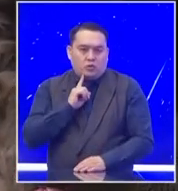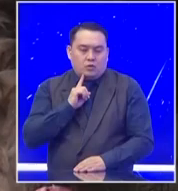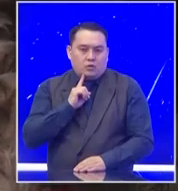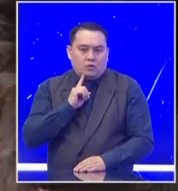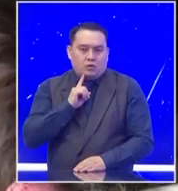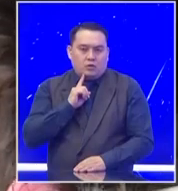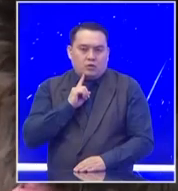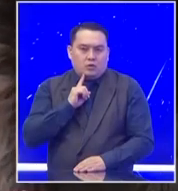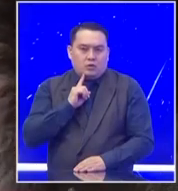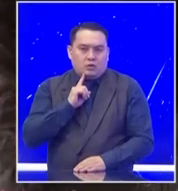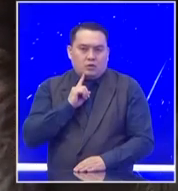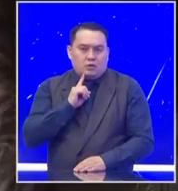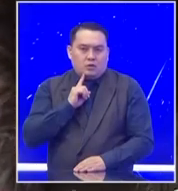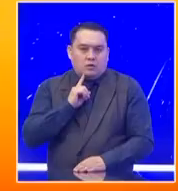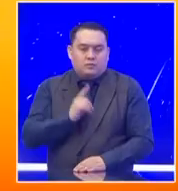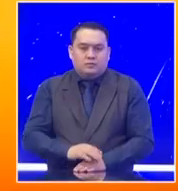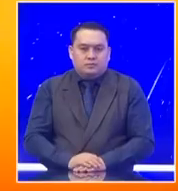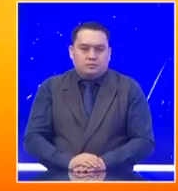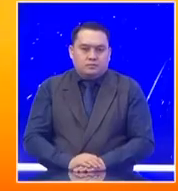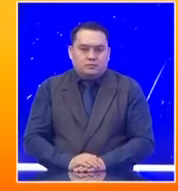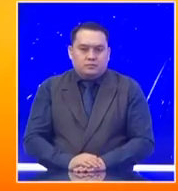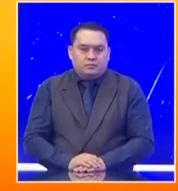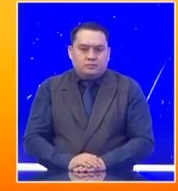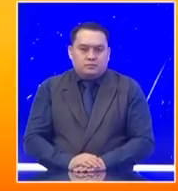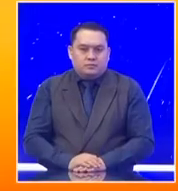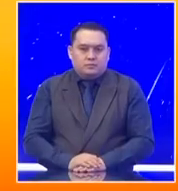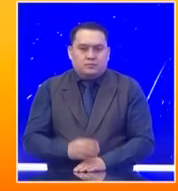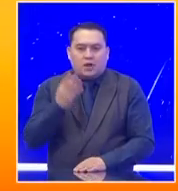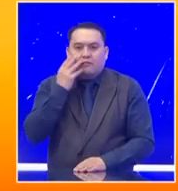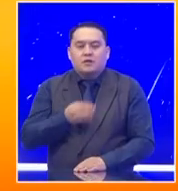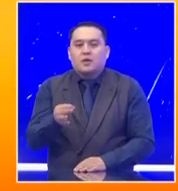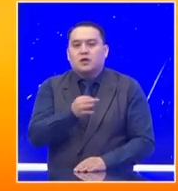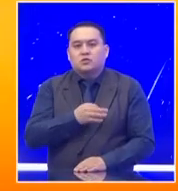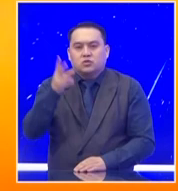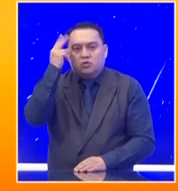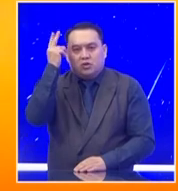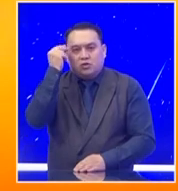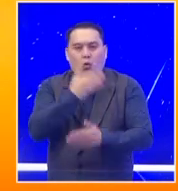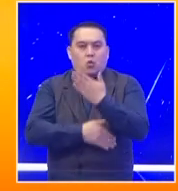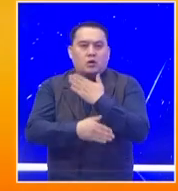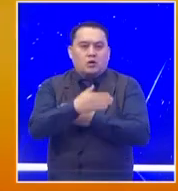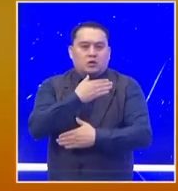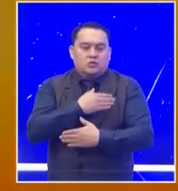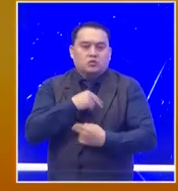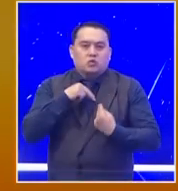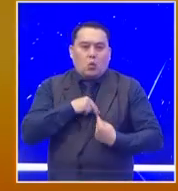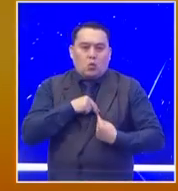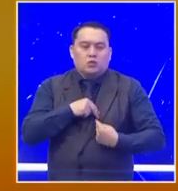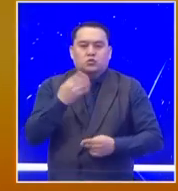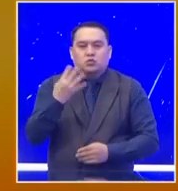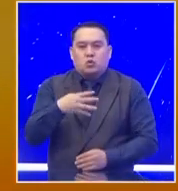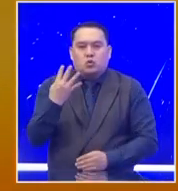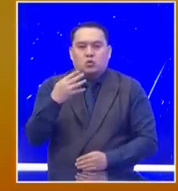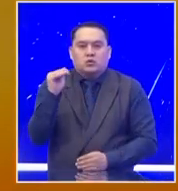В общем, все нормально. В Алматинской области численность инвалидов трудоспособного возраста достигает